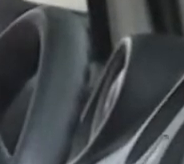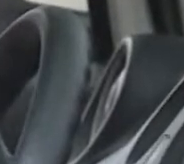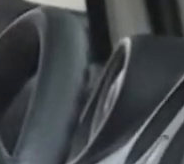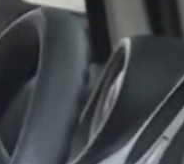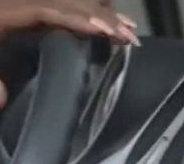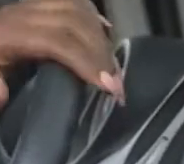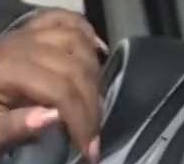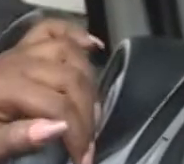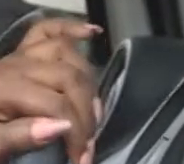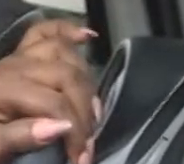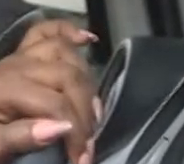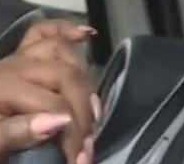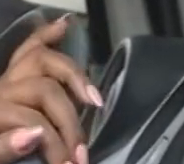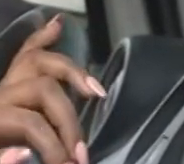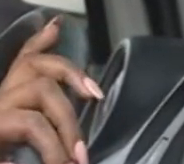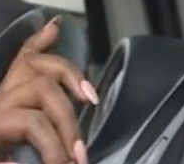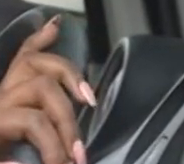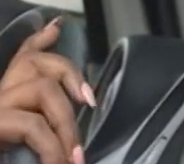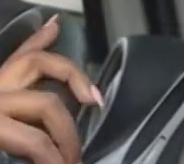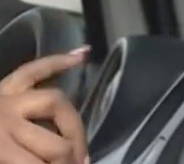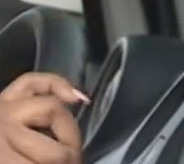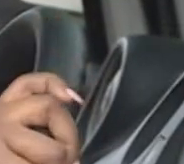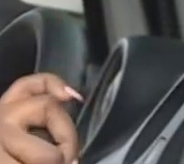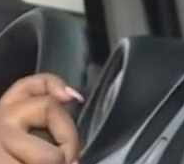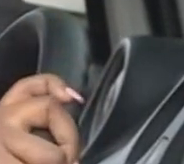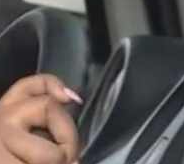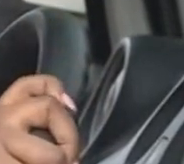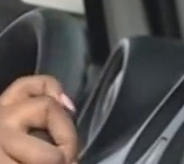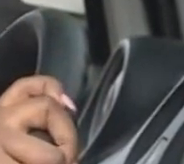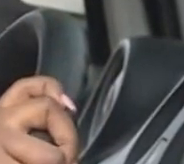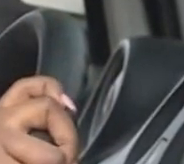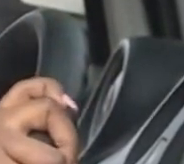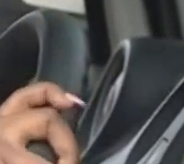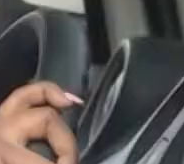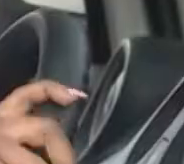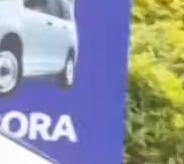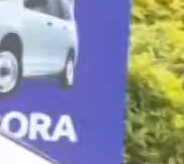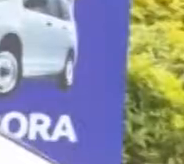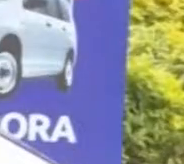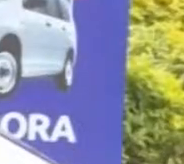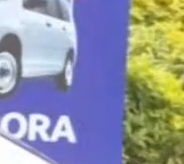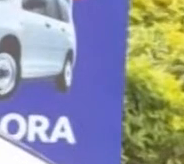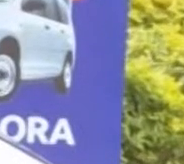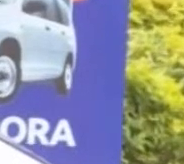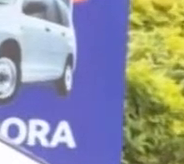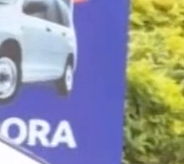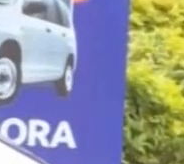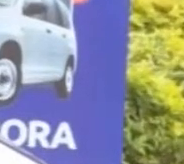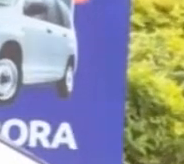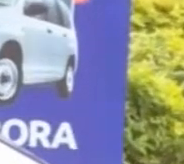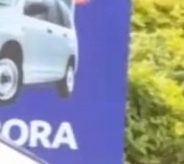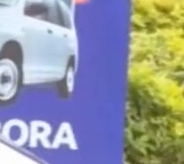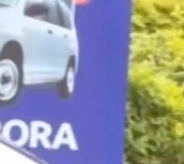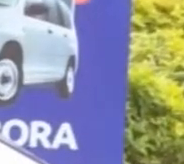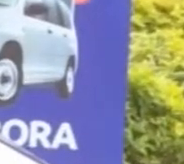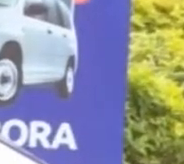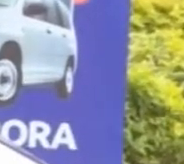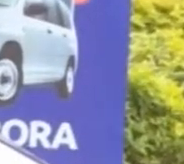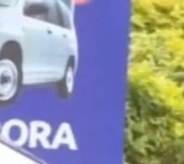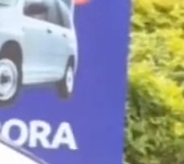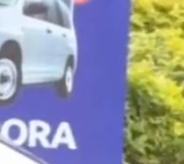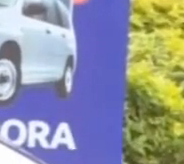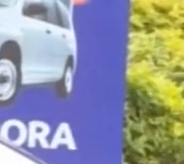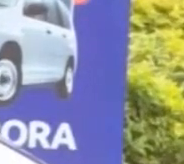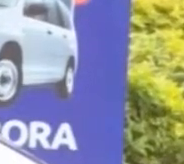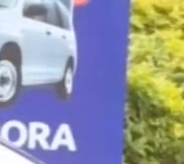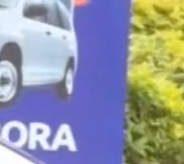unapenda 200. Wekelea Note 100, Note 200. Alafu, tutakuitisha shilingi 40 peke yake, 40 bob only. Weka